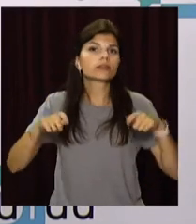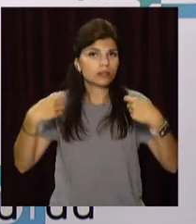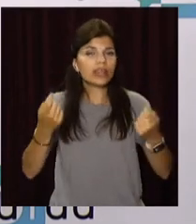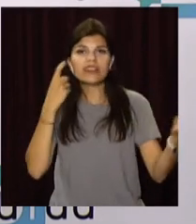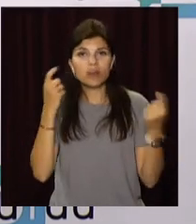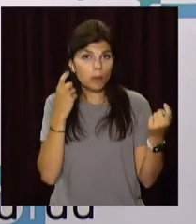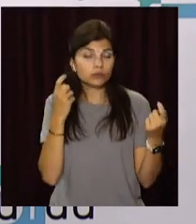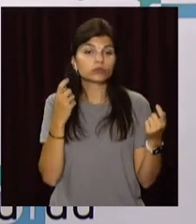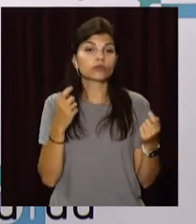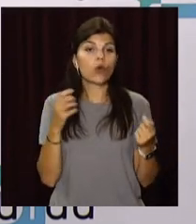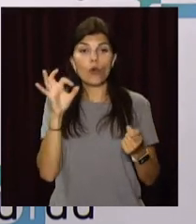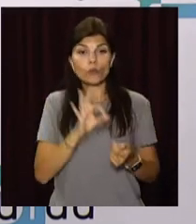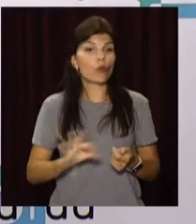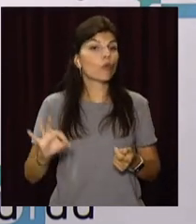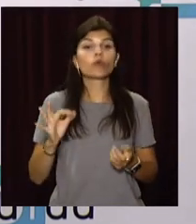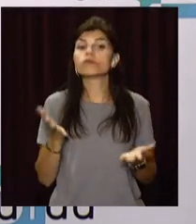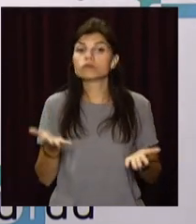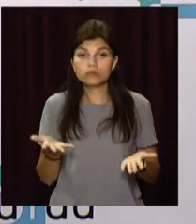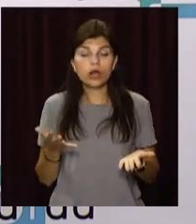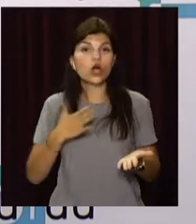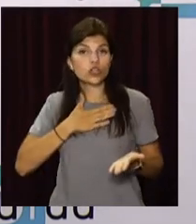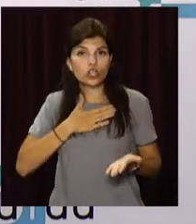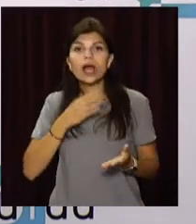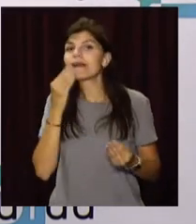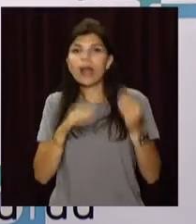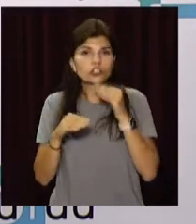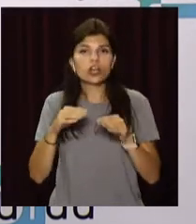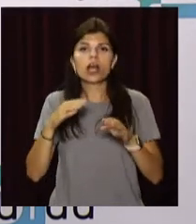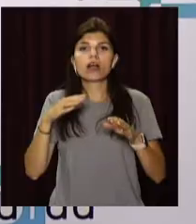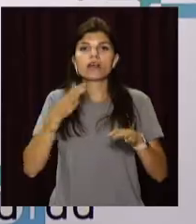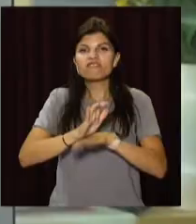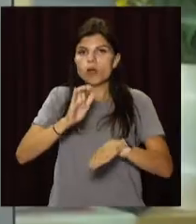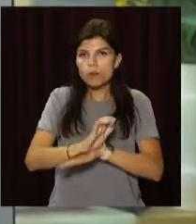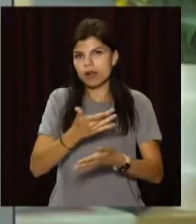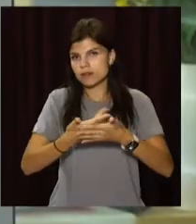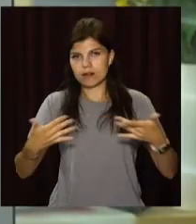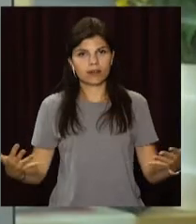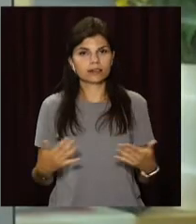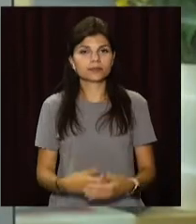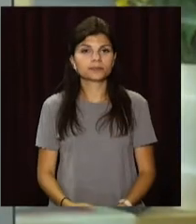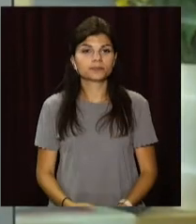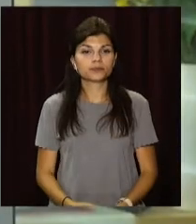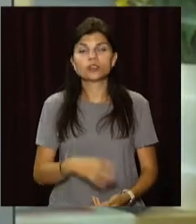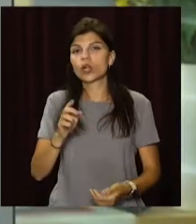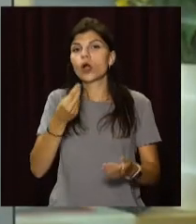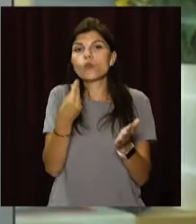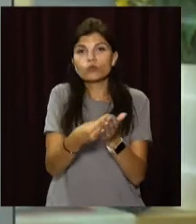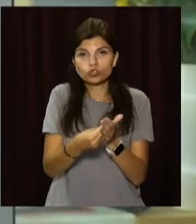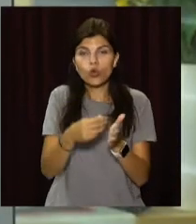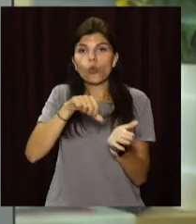споживачу інформацію про наших кращих товаровиробників. Бюджет участі